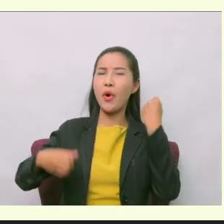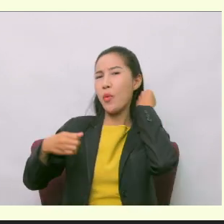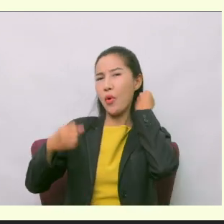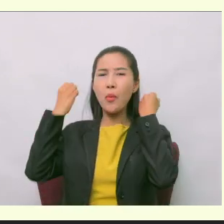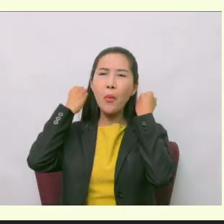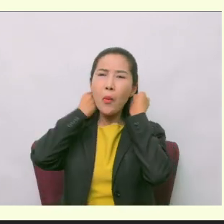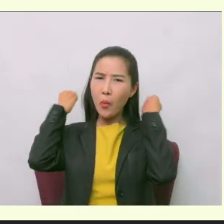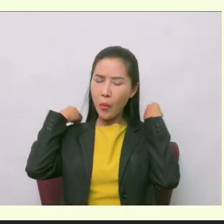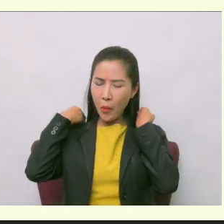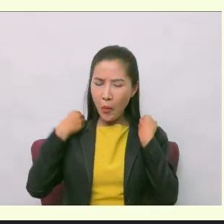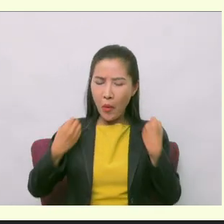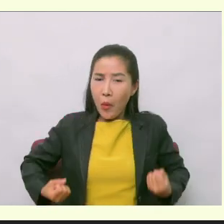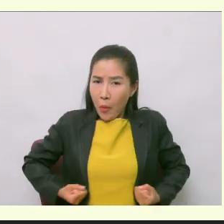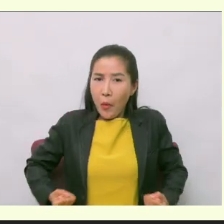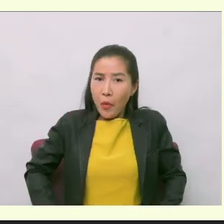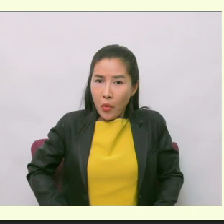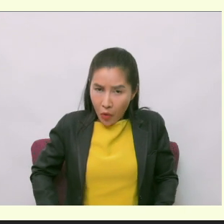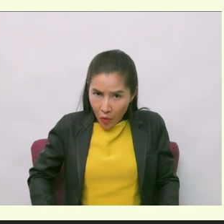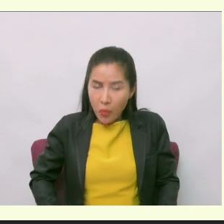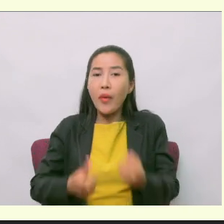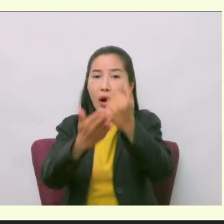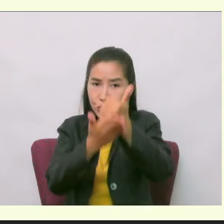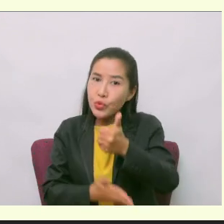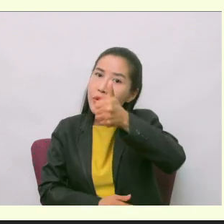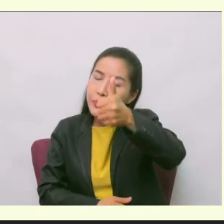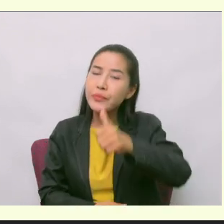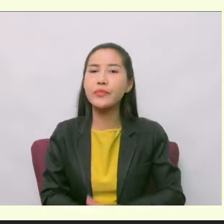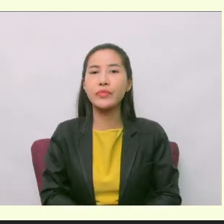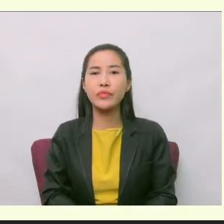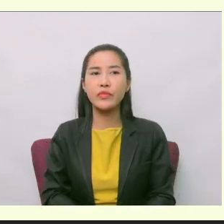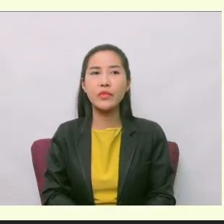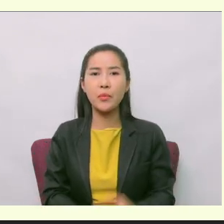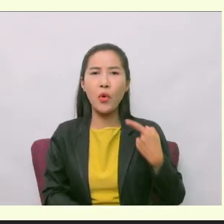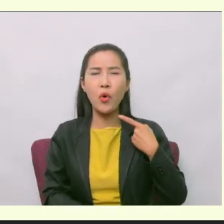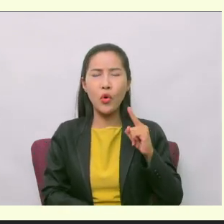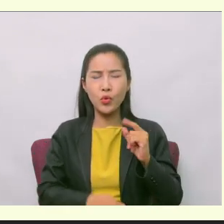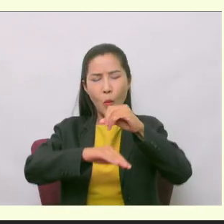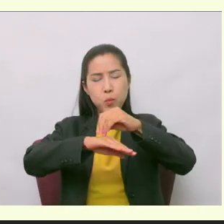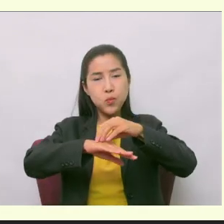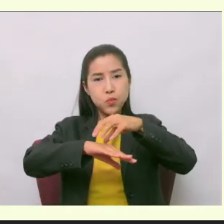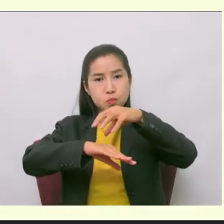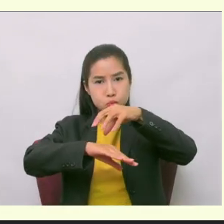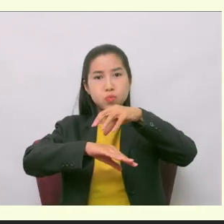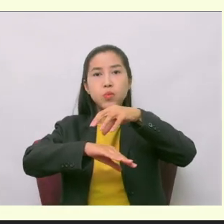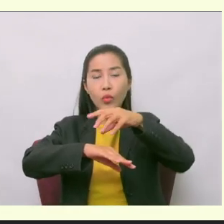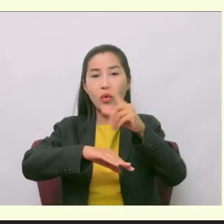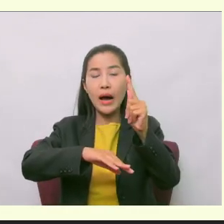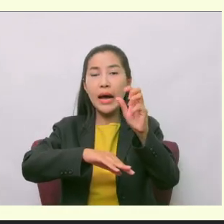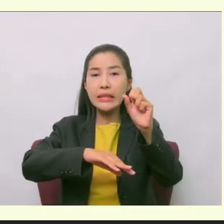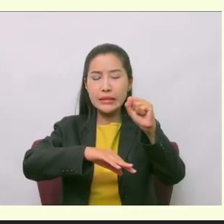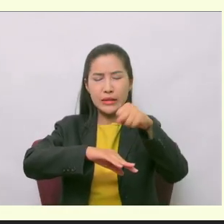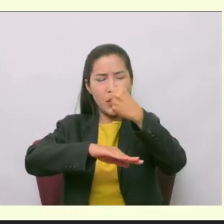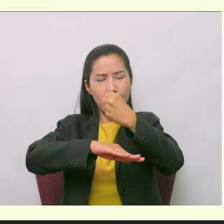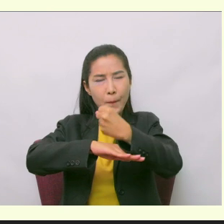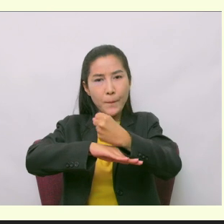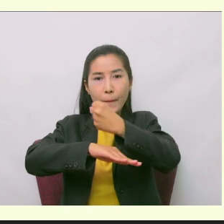นะคะประโยชน์อีกอย่างนึงนะคะก็คือในเรื่องของการช่วยลดอาการบวมนะคะในเรื่องของการอักเสบของกล้ามเนื้อของเอ็น